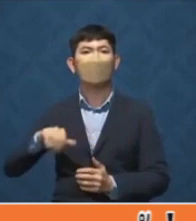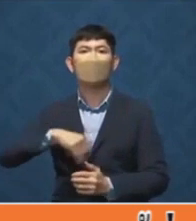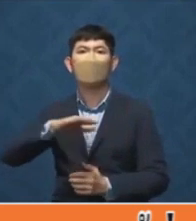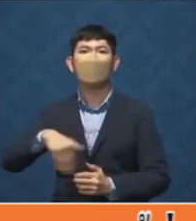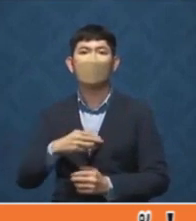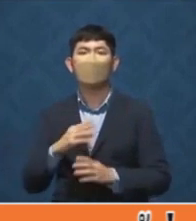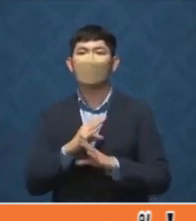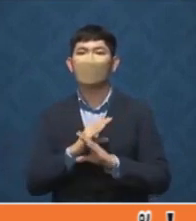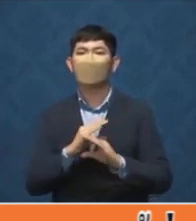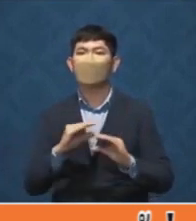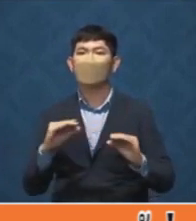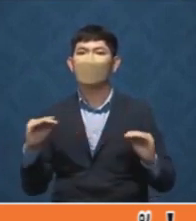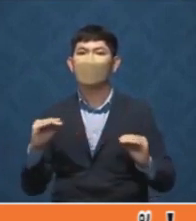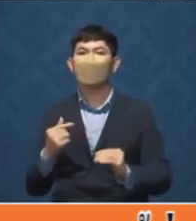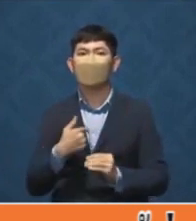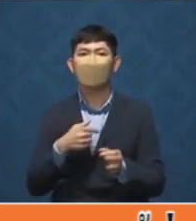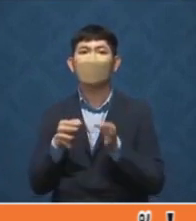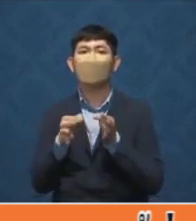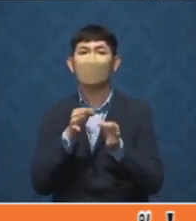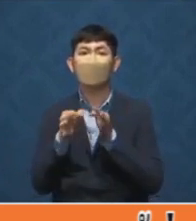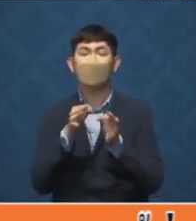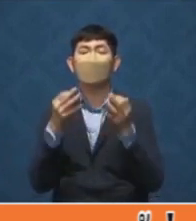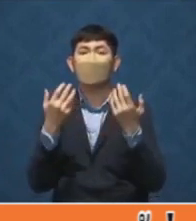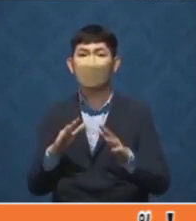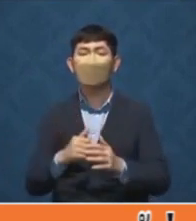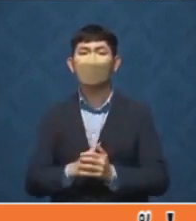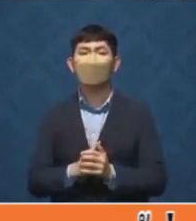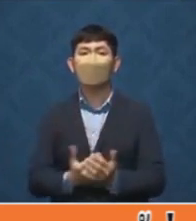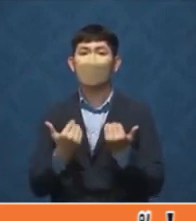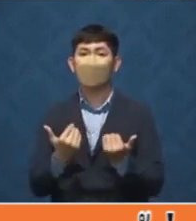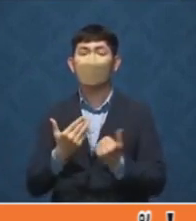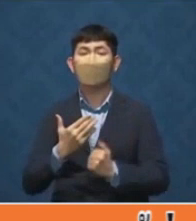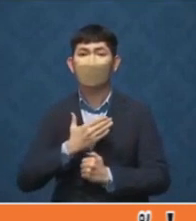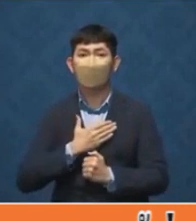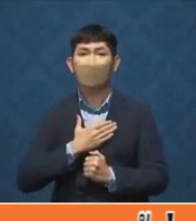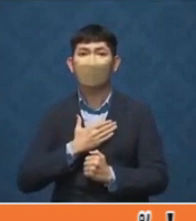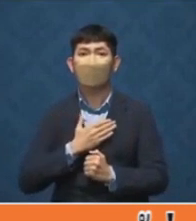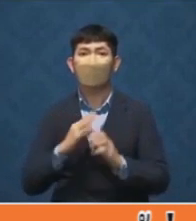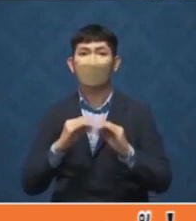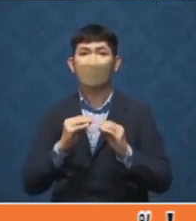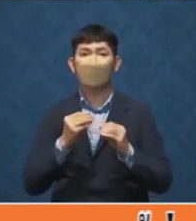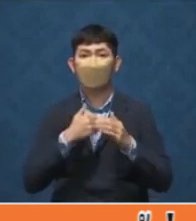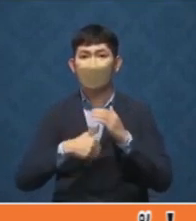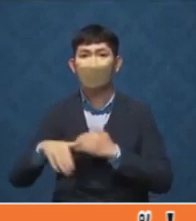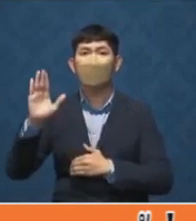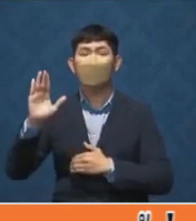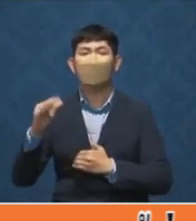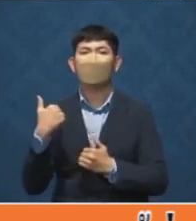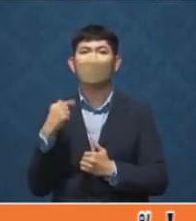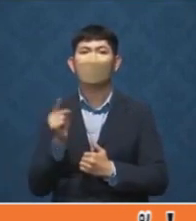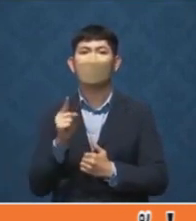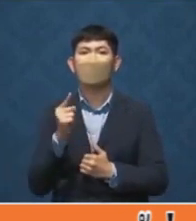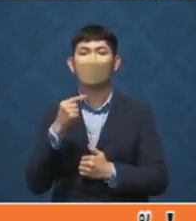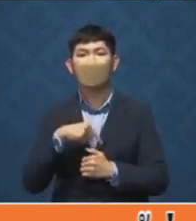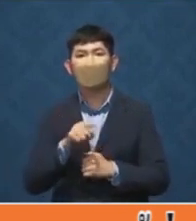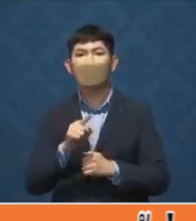นั่งเงียบหลังจากที่ผมได้ชี้แจงไปแล้วหลังจากที่ให้ผมออกจากที่ประชุมไปแล้วก็ค่อยไป